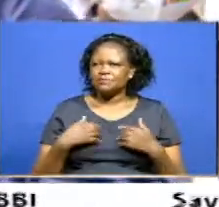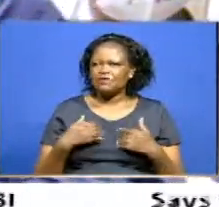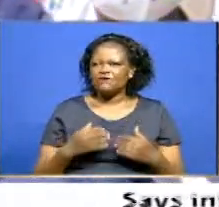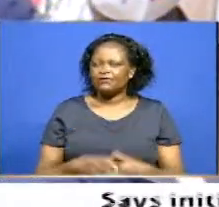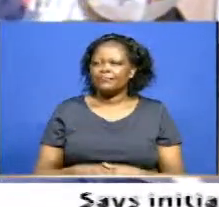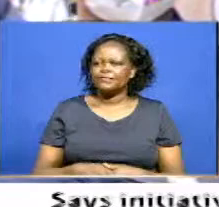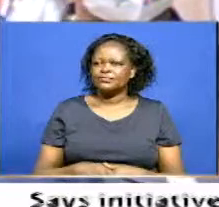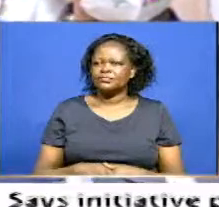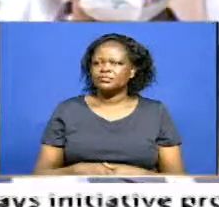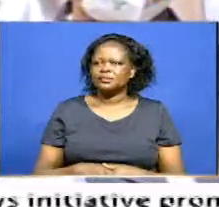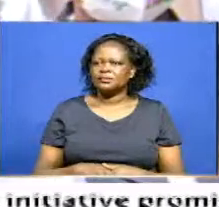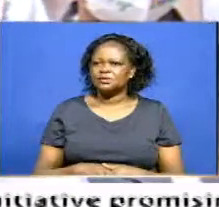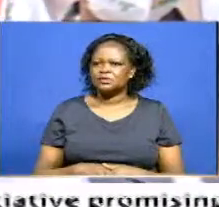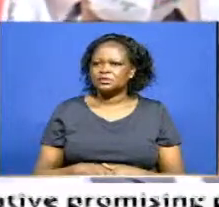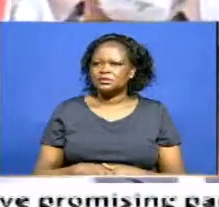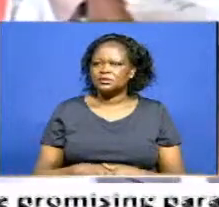hapa